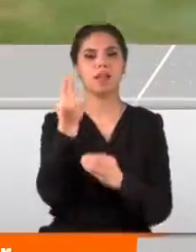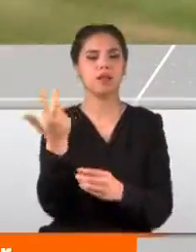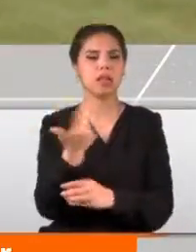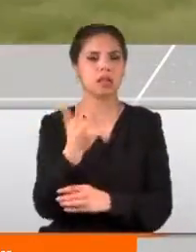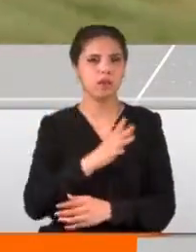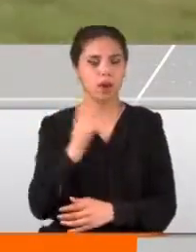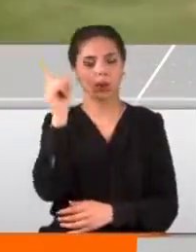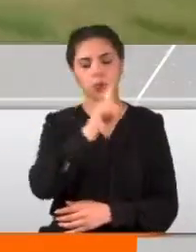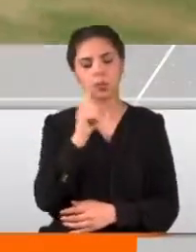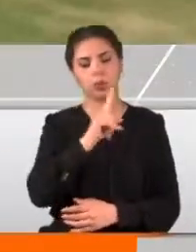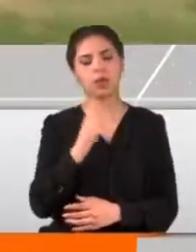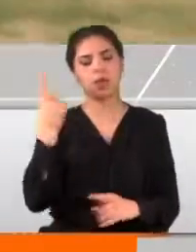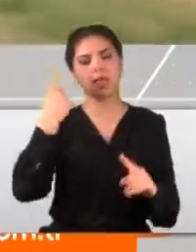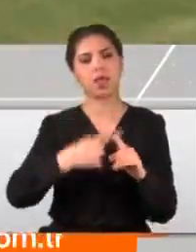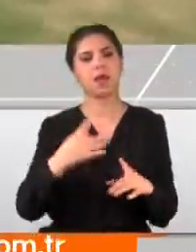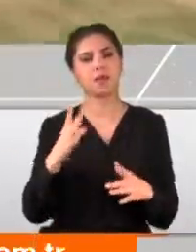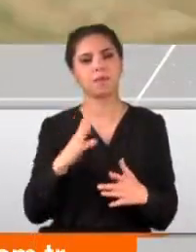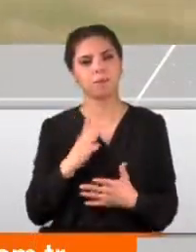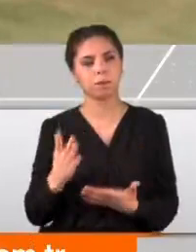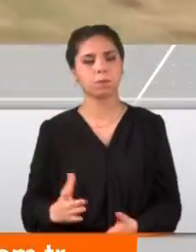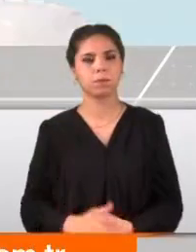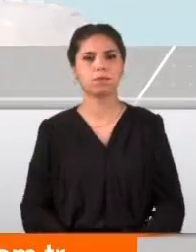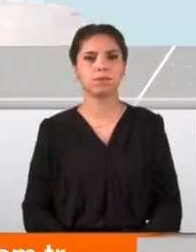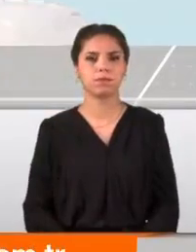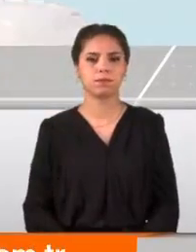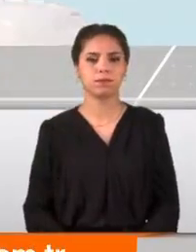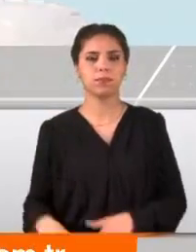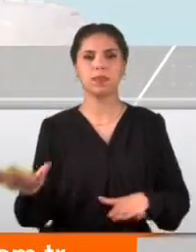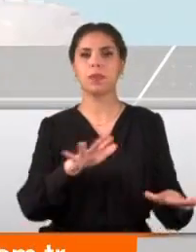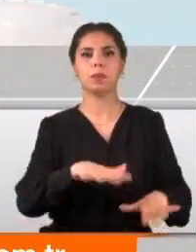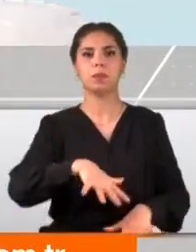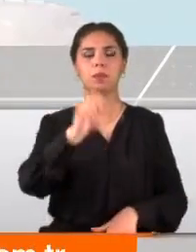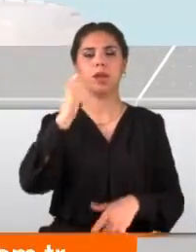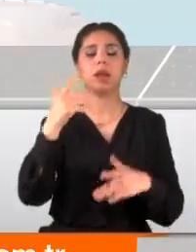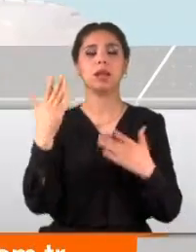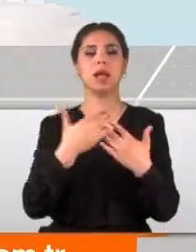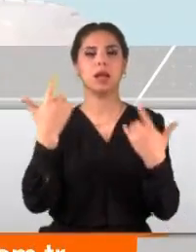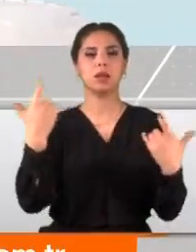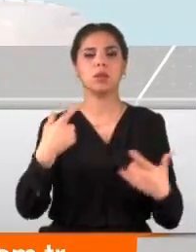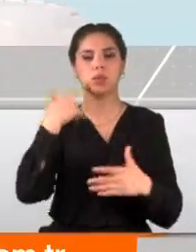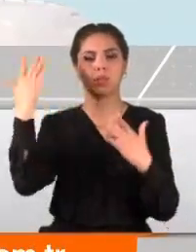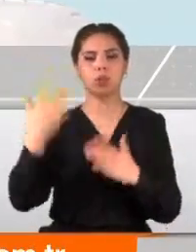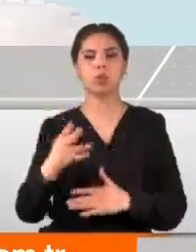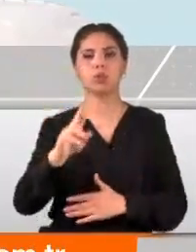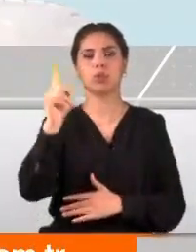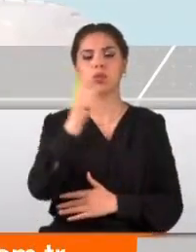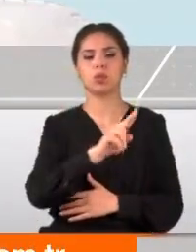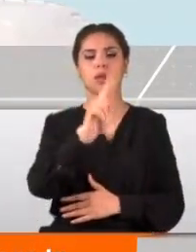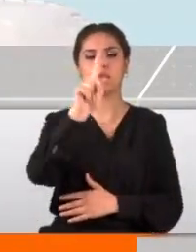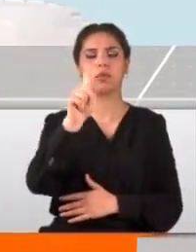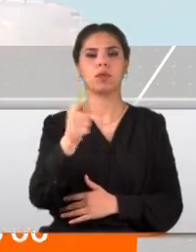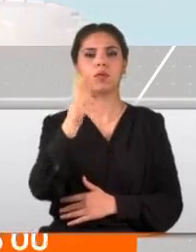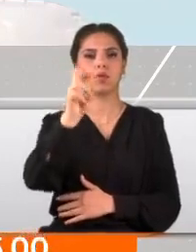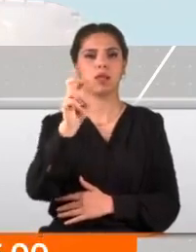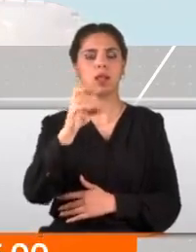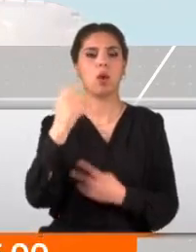şekilde hayata geçirilmesinin büyük etkisi var. Depremin merkez üssü Kahramanmaraş'ta Erdoğan